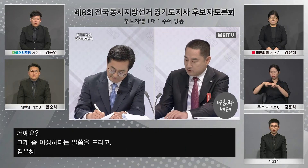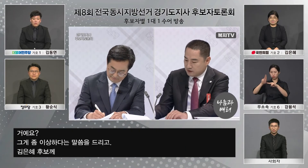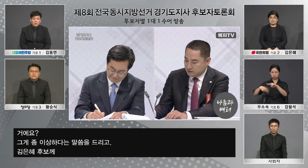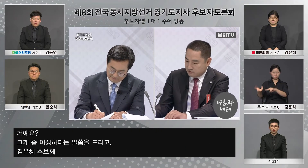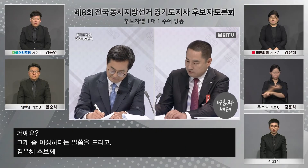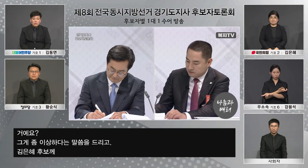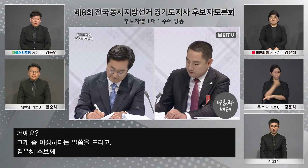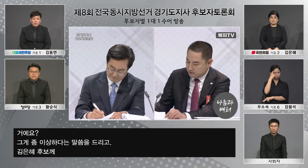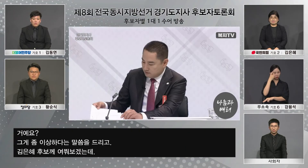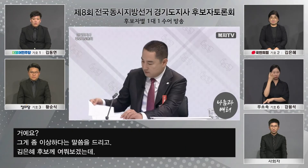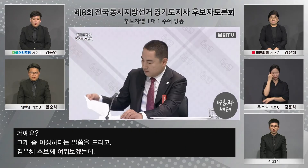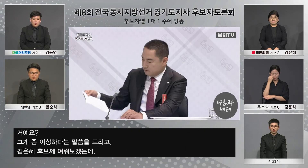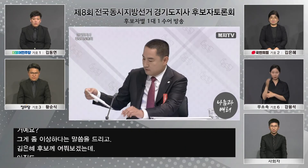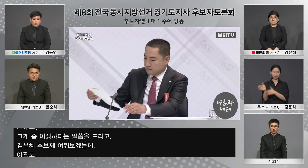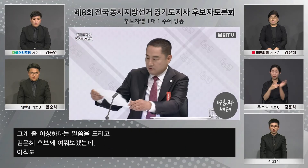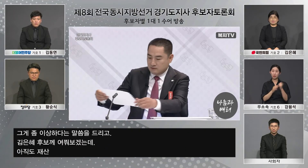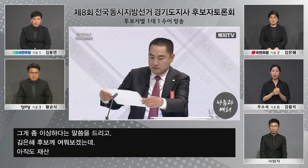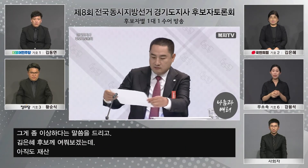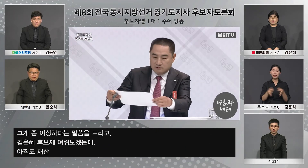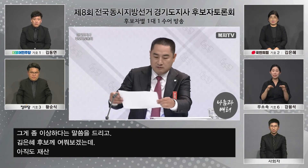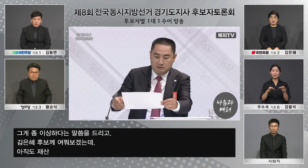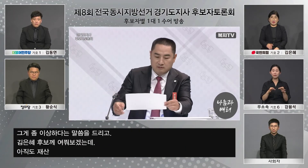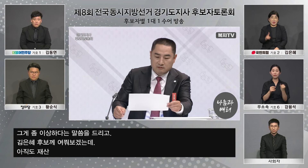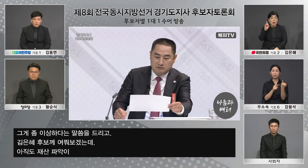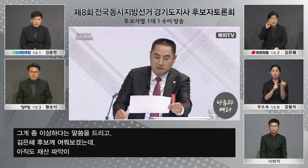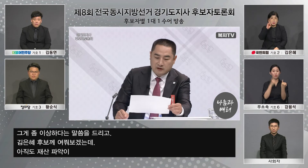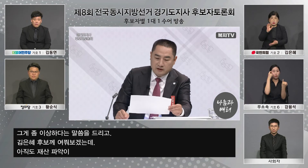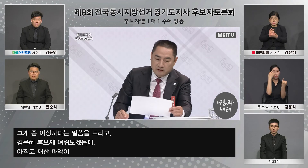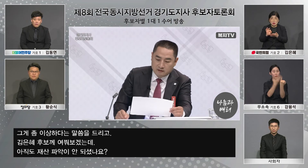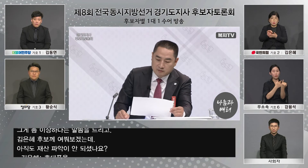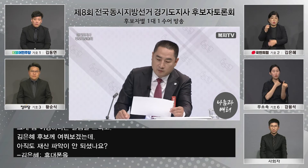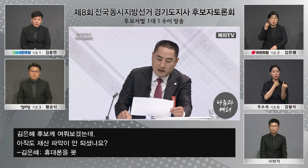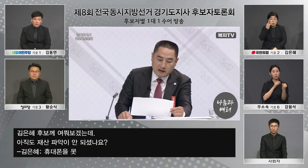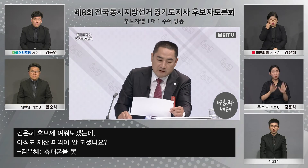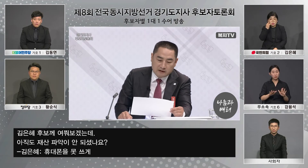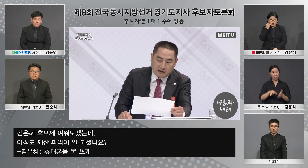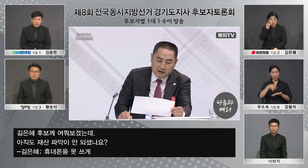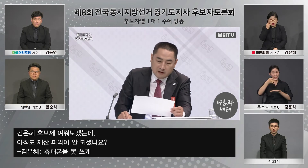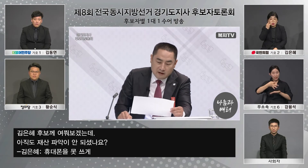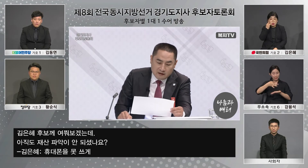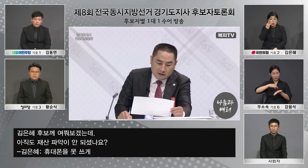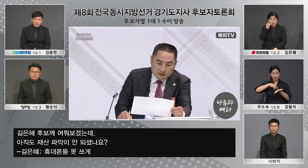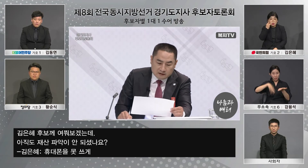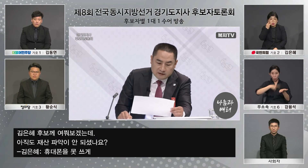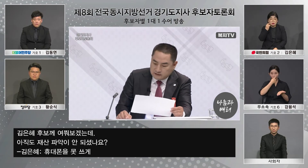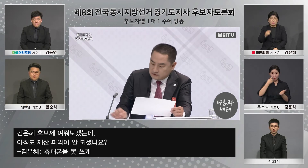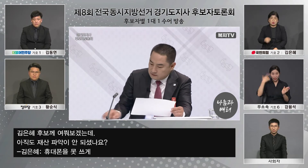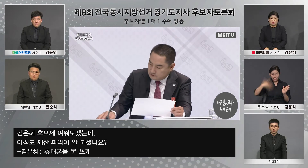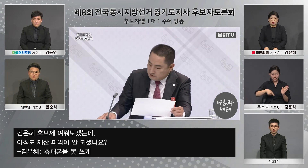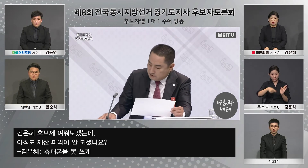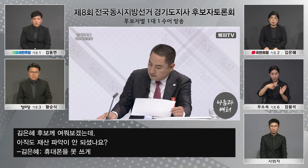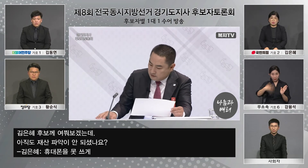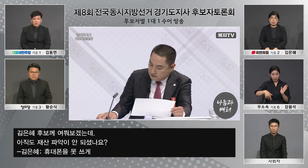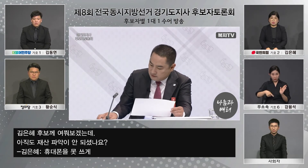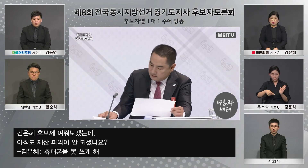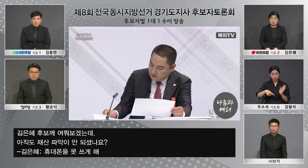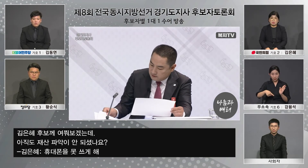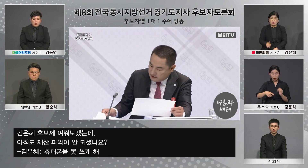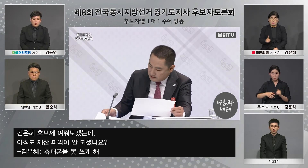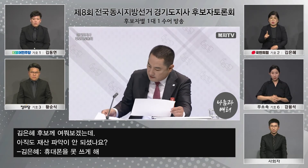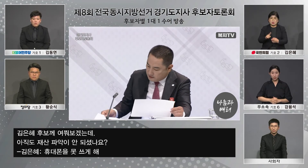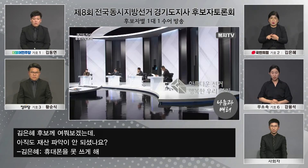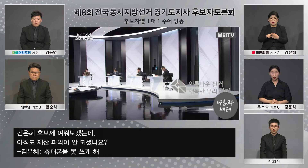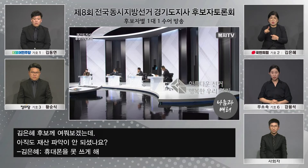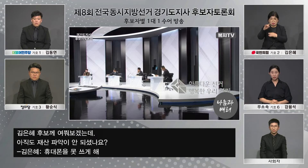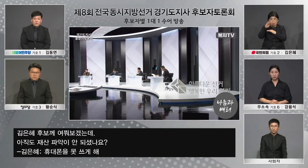파악이 안 되셨나요? 아니, 저 휴대폰을 못 쓰게 해주셔가지고 네. 휴대폰을 더 파악이 안 확인해야 된다. 되는데 그거